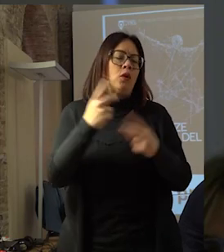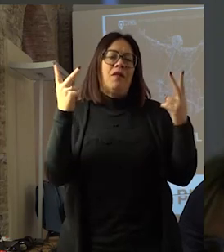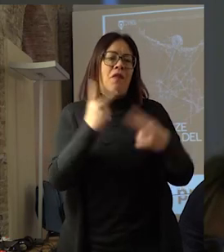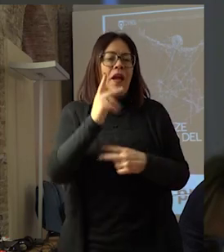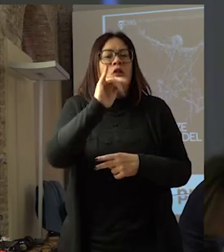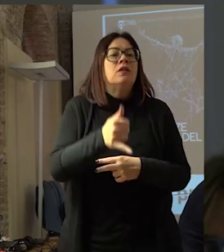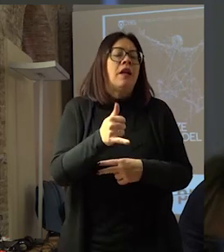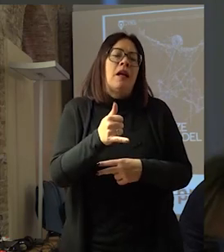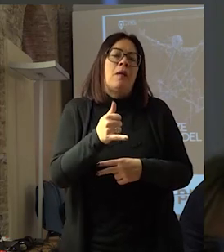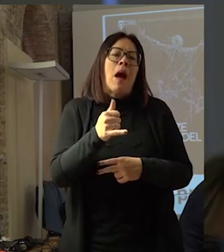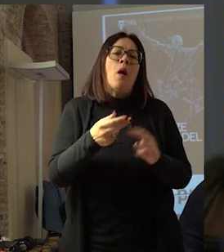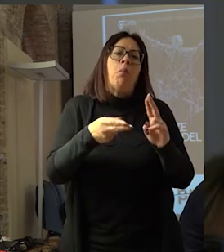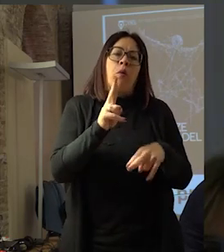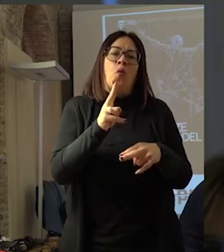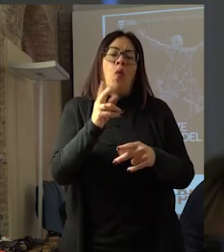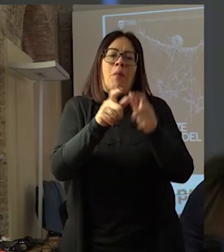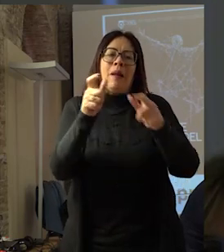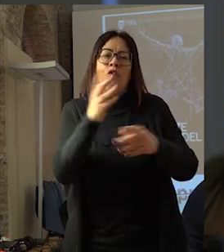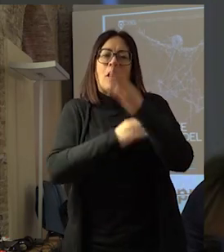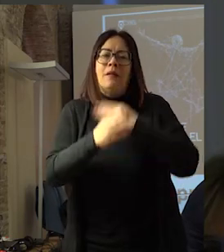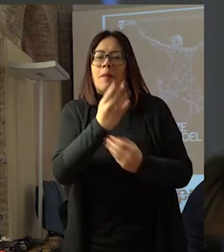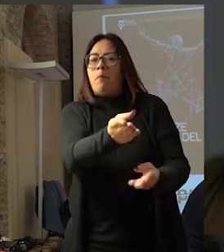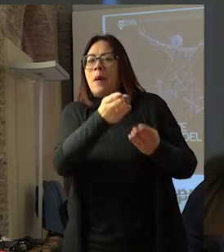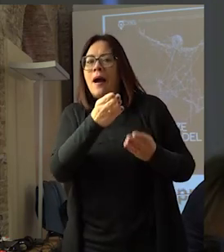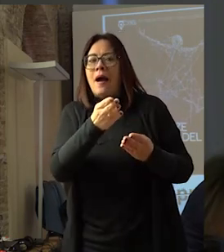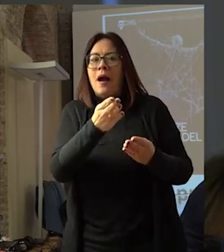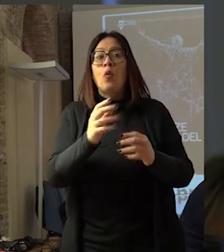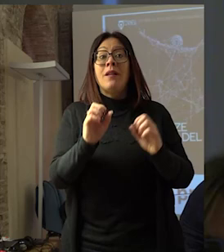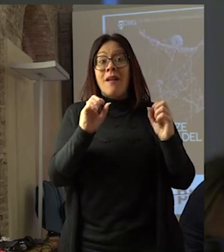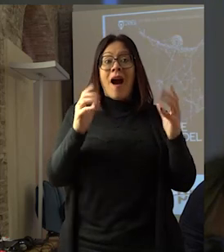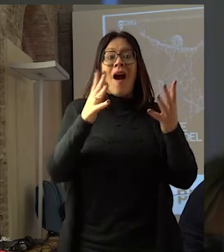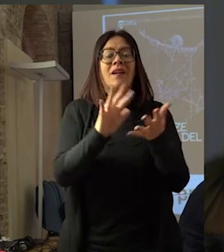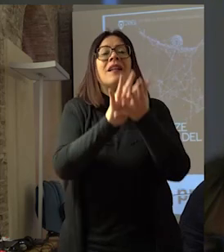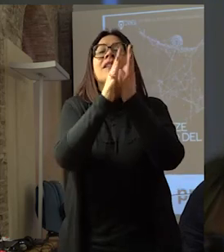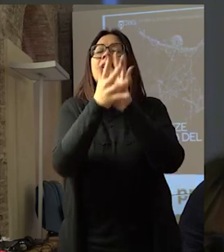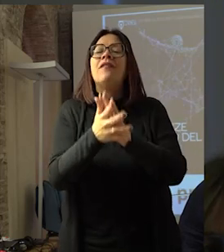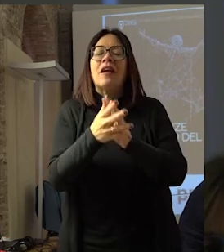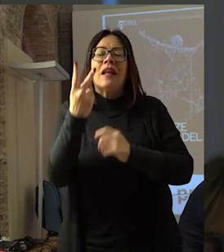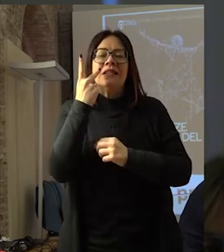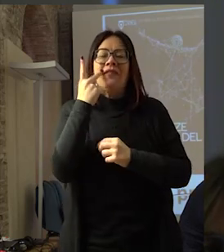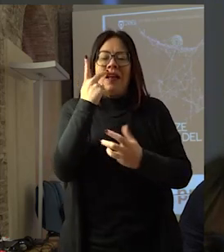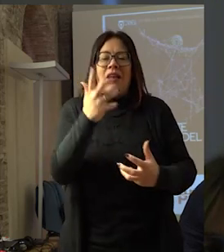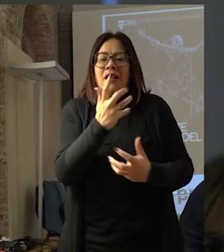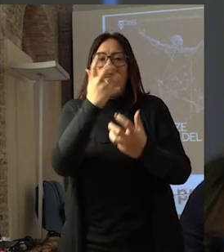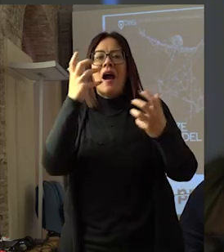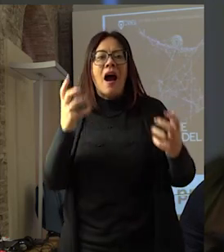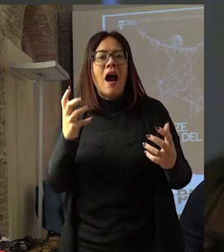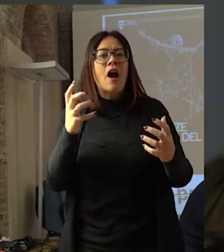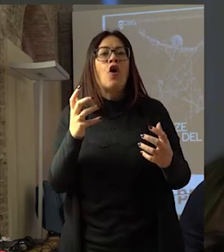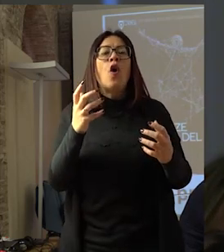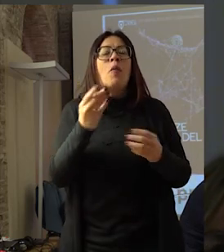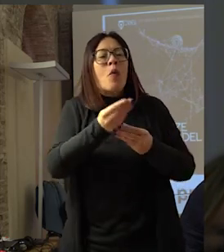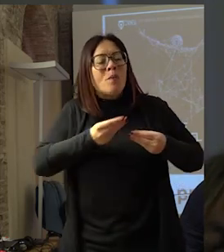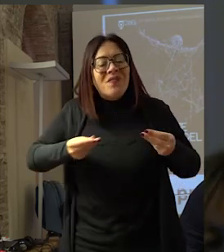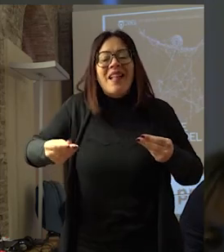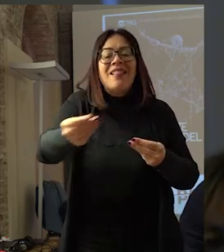le persone con disabilità. E quindi l'arte diventa, e questo emerge in maniera molto chiara, un territorio